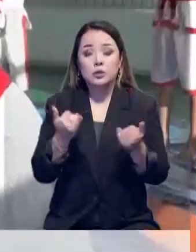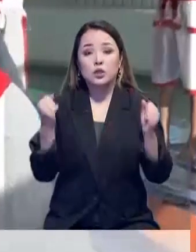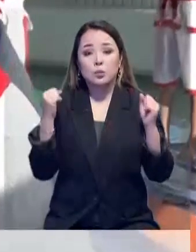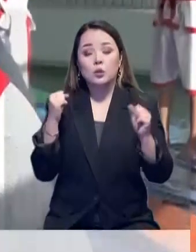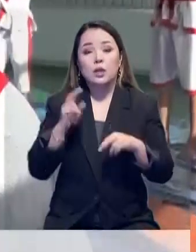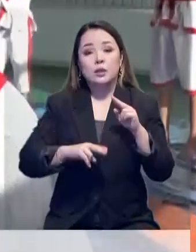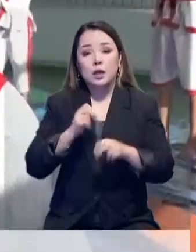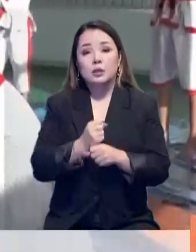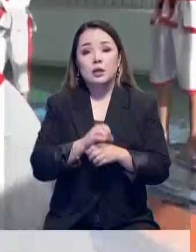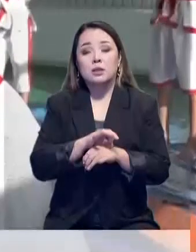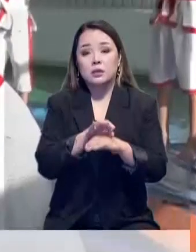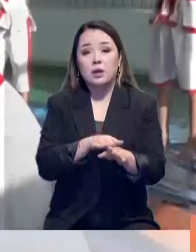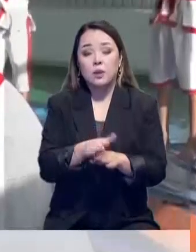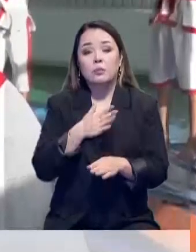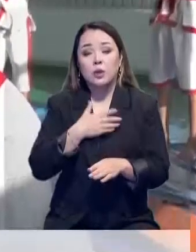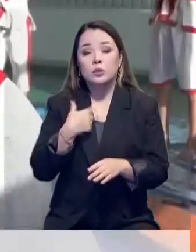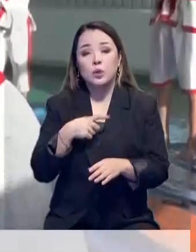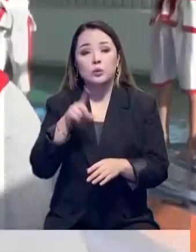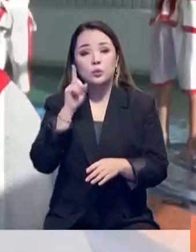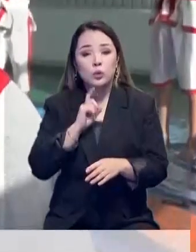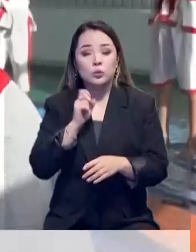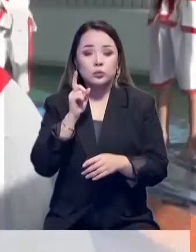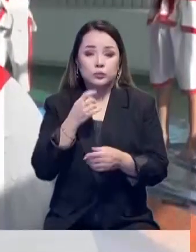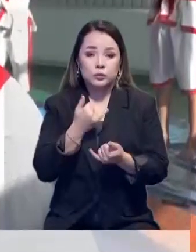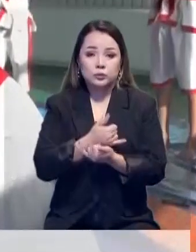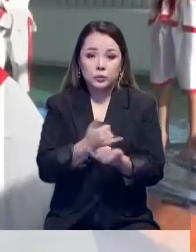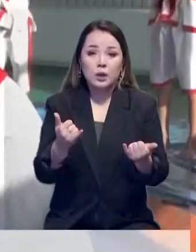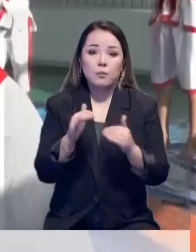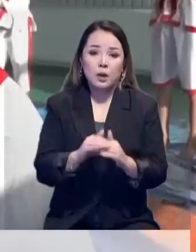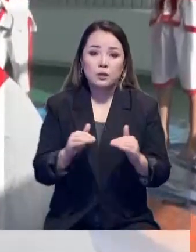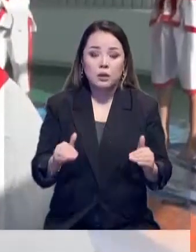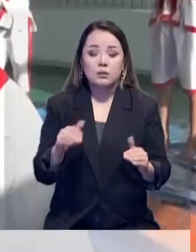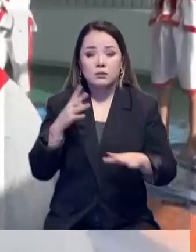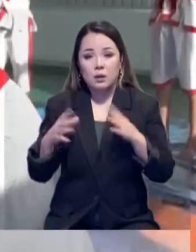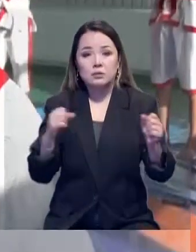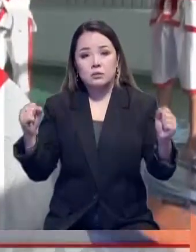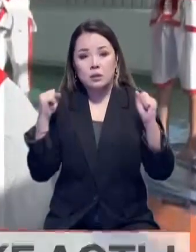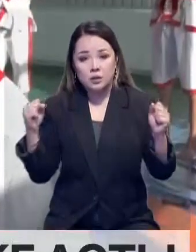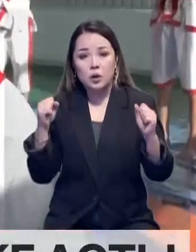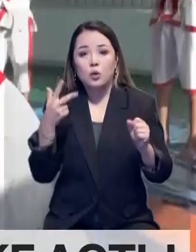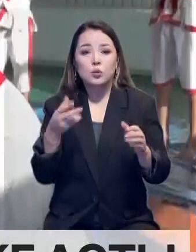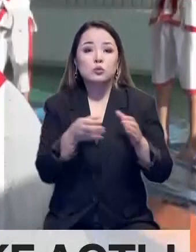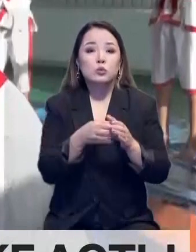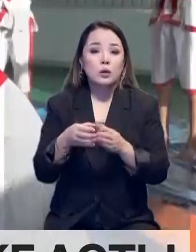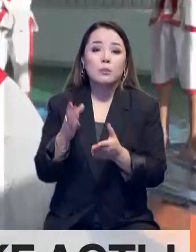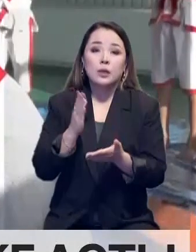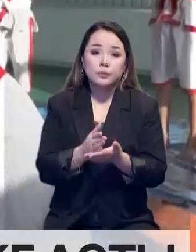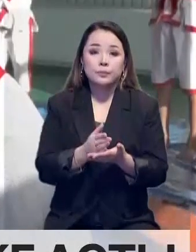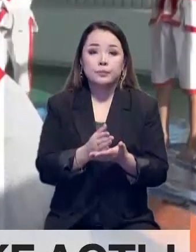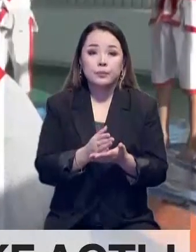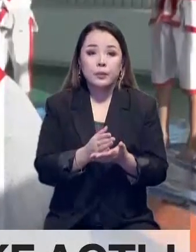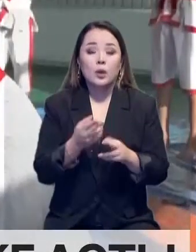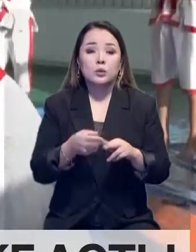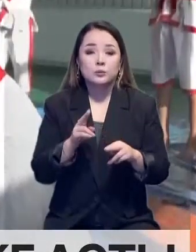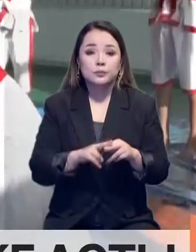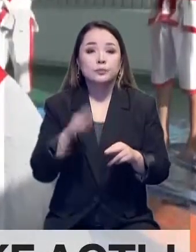кешен салынғаннан кейін өзімізге күшті, балалардың көздері ашылды. Осына тренировканы істейміз, үш группам бар.